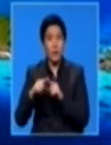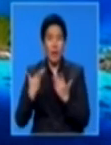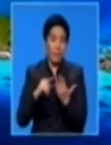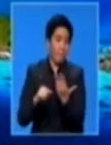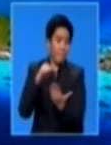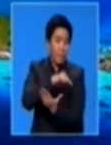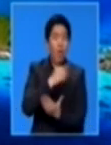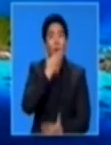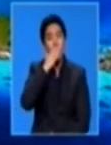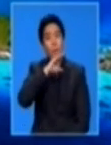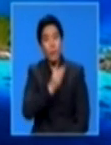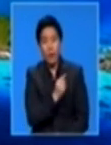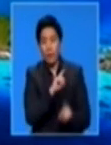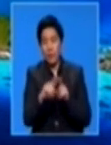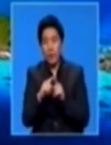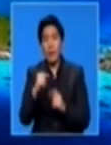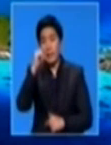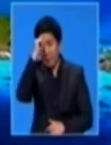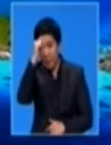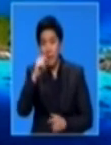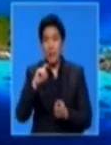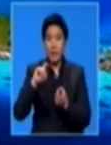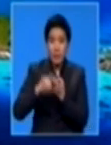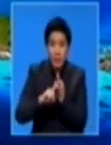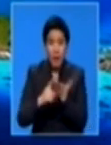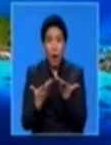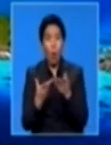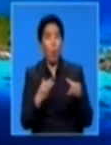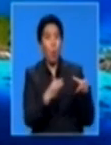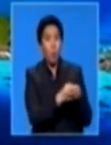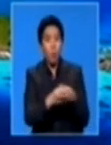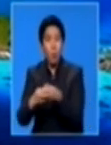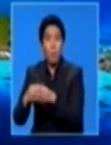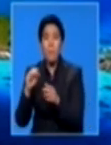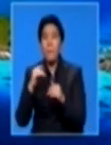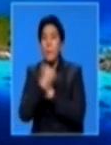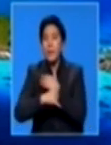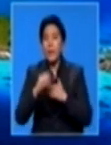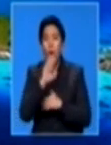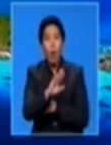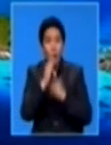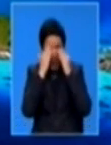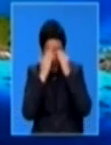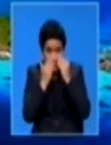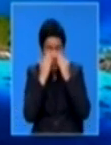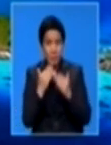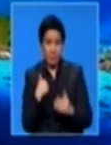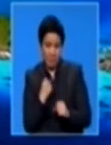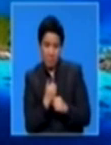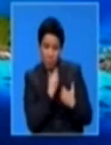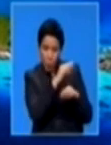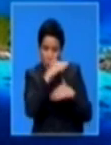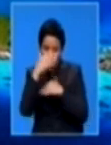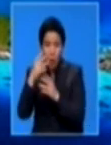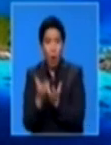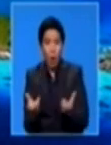แอฟริกาประเทศอินเดียรัสเซียกลุ่มประเทศที่นับถือศาสนาอิสลามในเรื่องของ